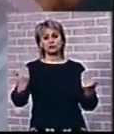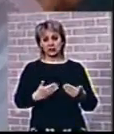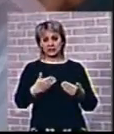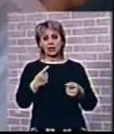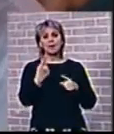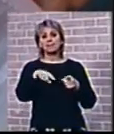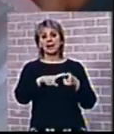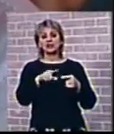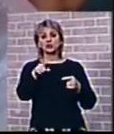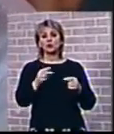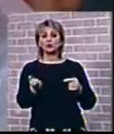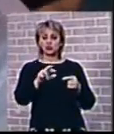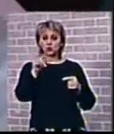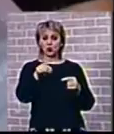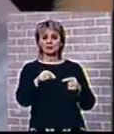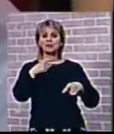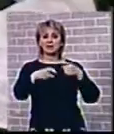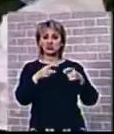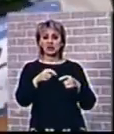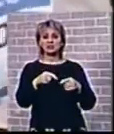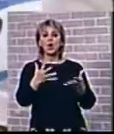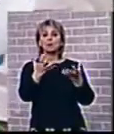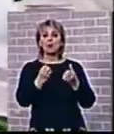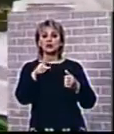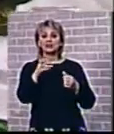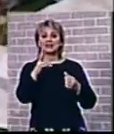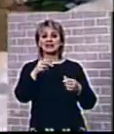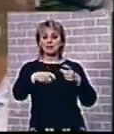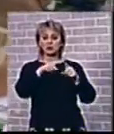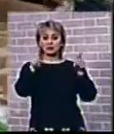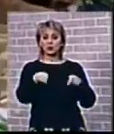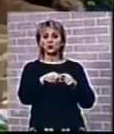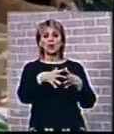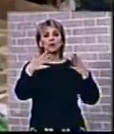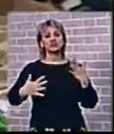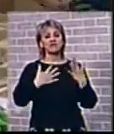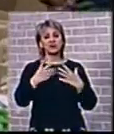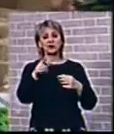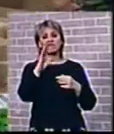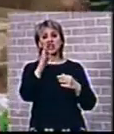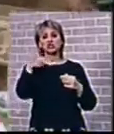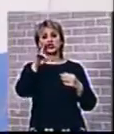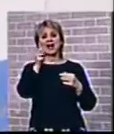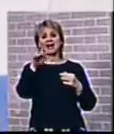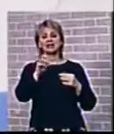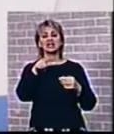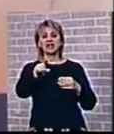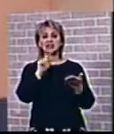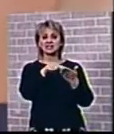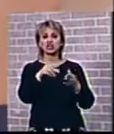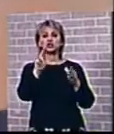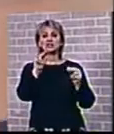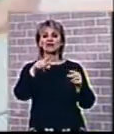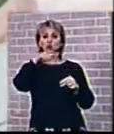жизнь, поэтому вот и решил пробежать. Получила набор бегуна, еще больше воодушевилась Вера Чикарина. Ей достался